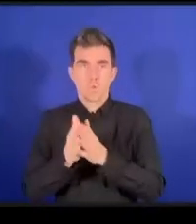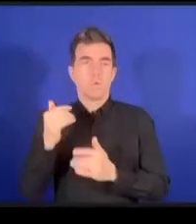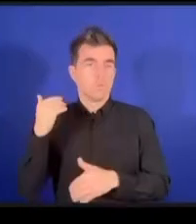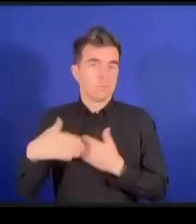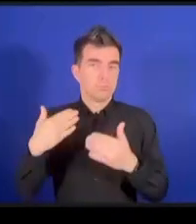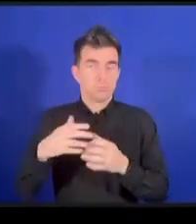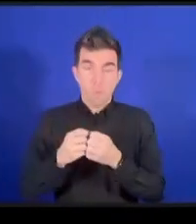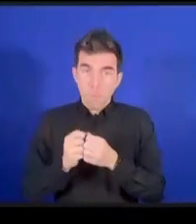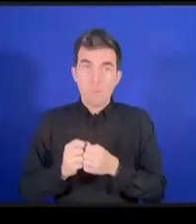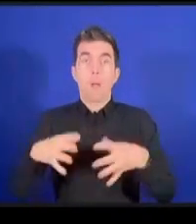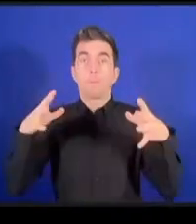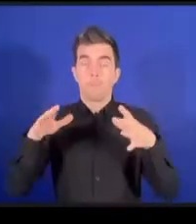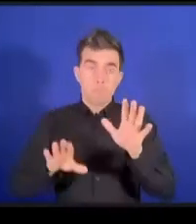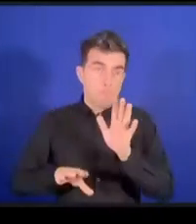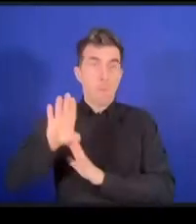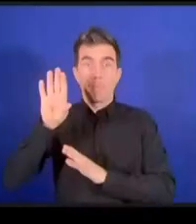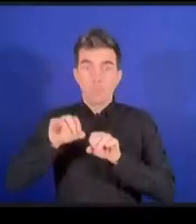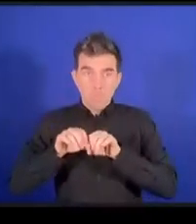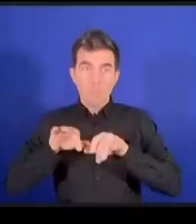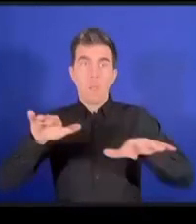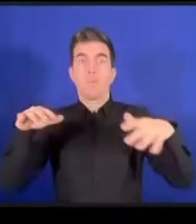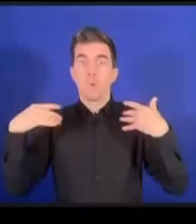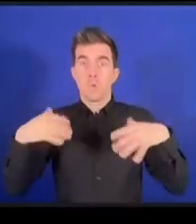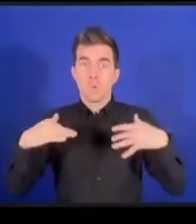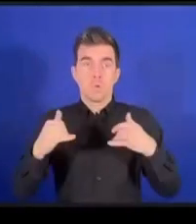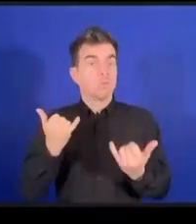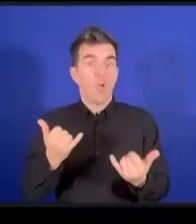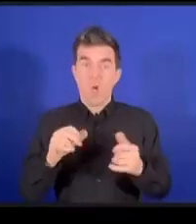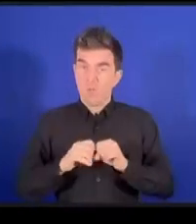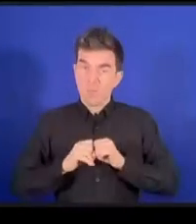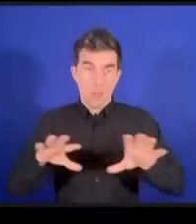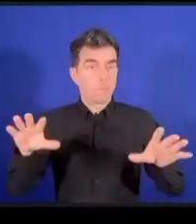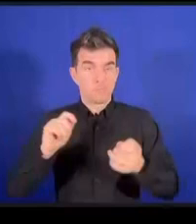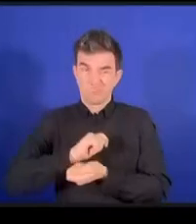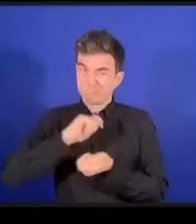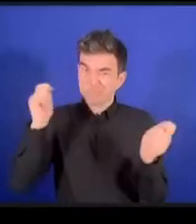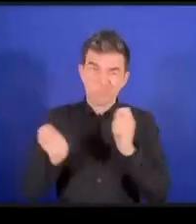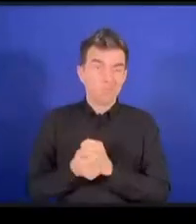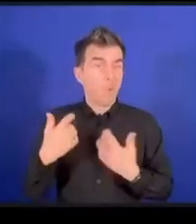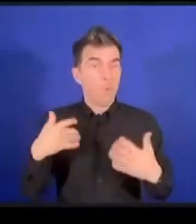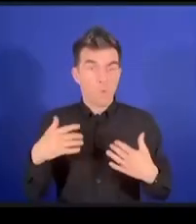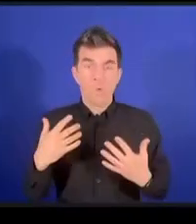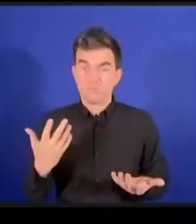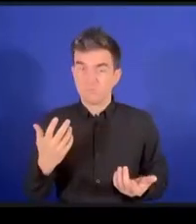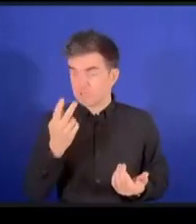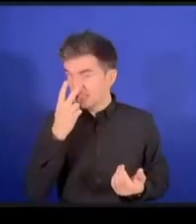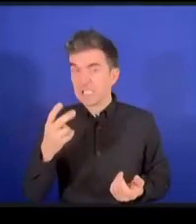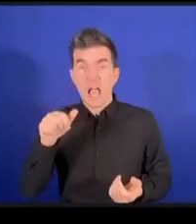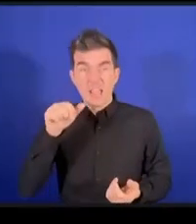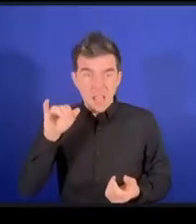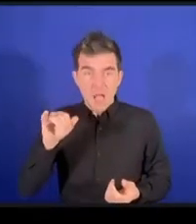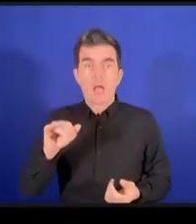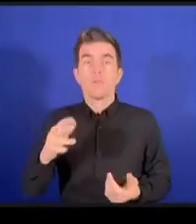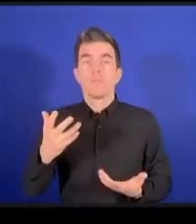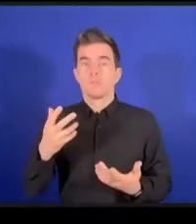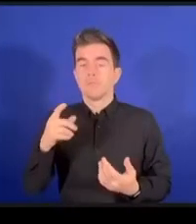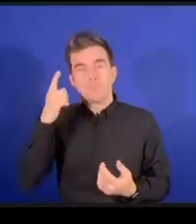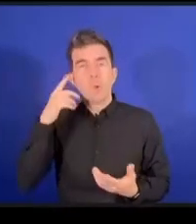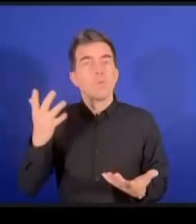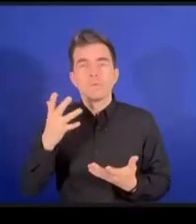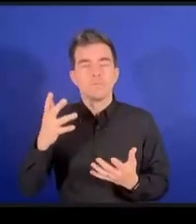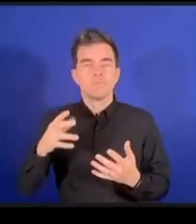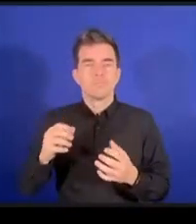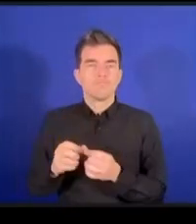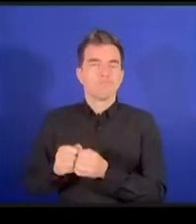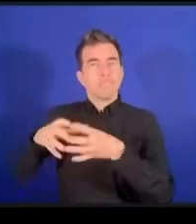использованием мы сегодня конкретно говорим о генеративной искусственном интеллекте в больших языковых